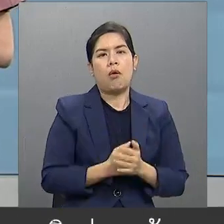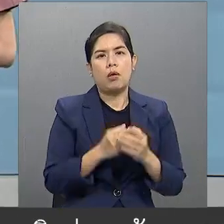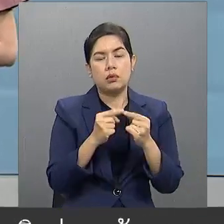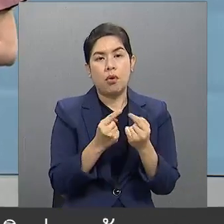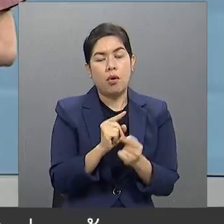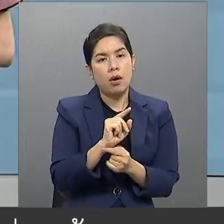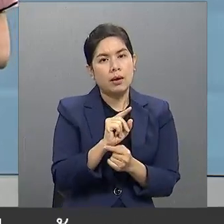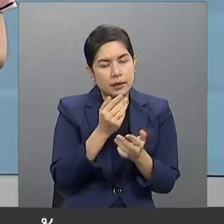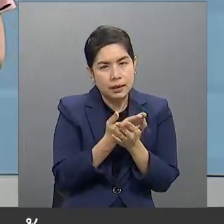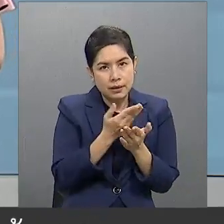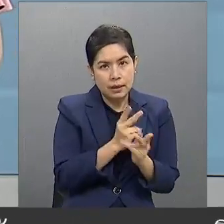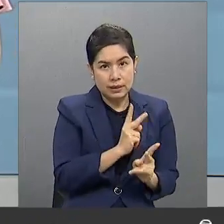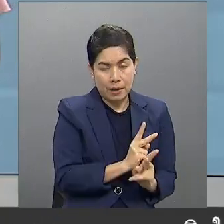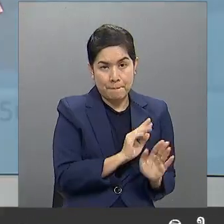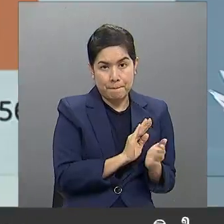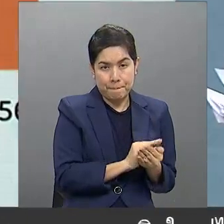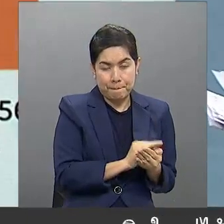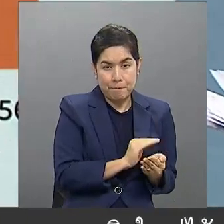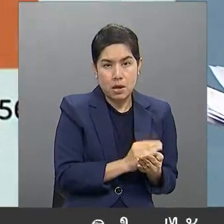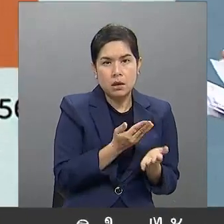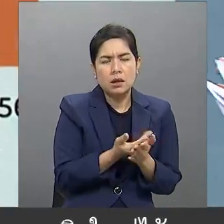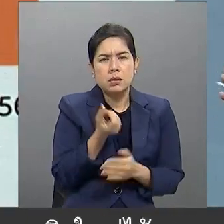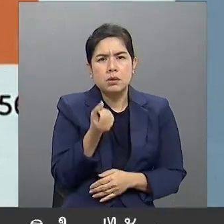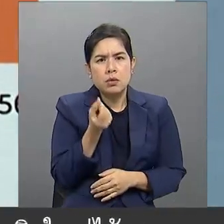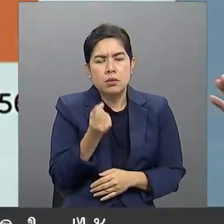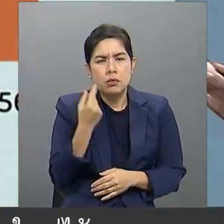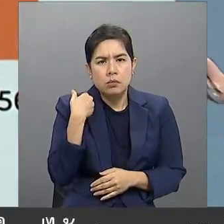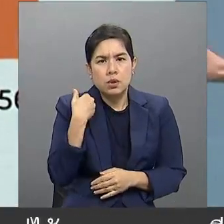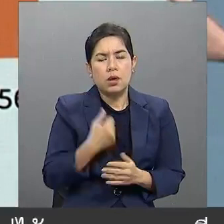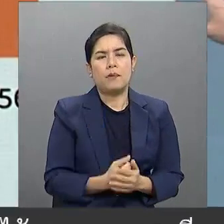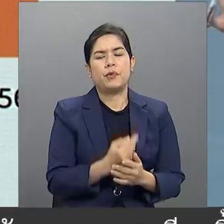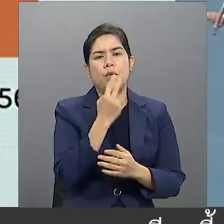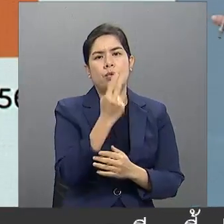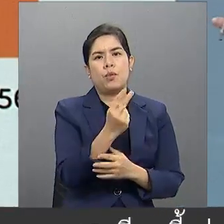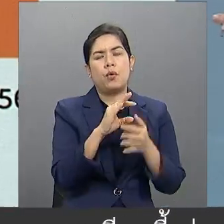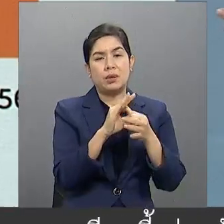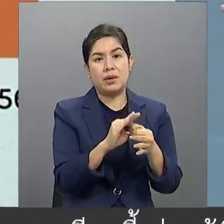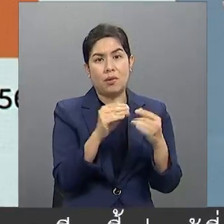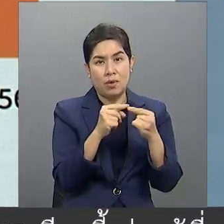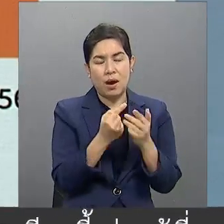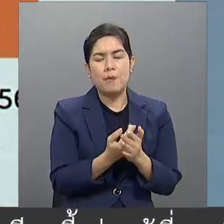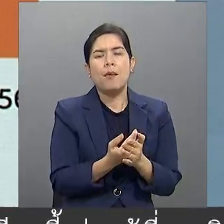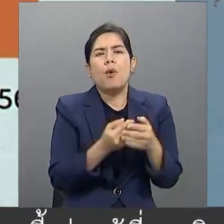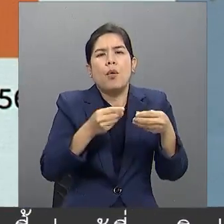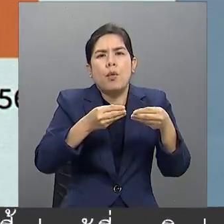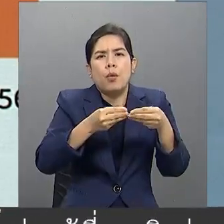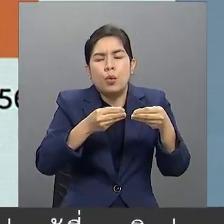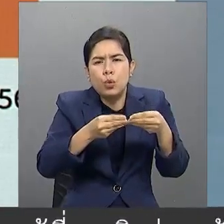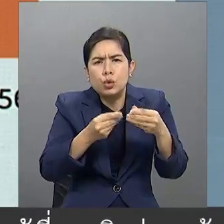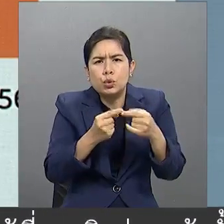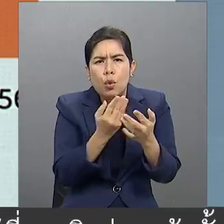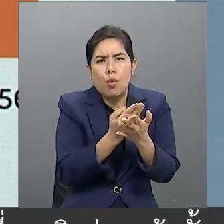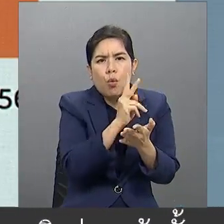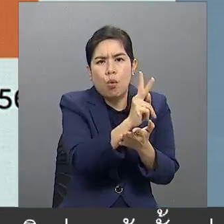จากความไม่แน่นอนของสถานการณ์เศรษฐกิจนะคะนี่คือภาพของหุ้นกู้บริษัทเอกชนปีที่นี้นะคะออก